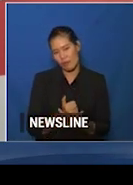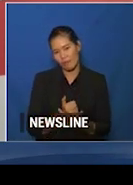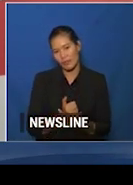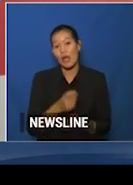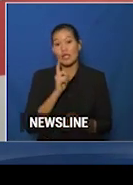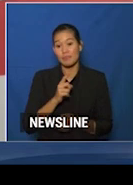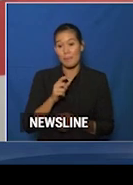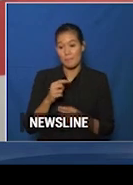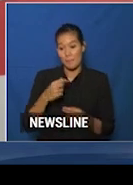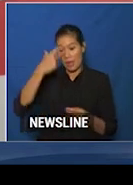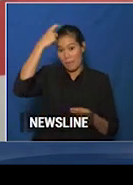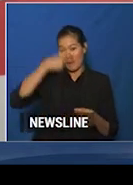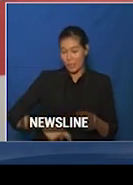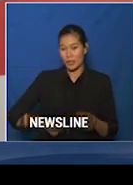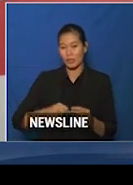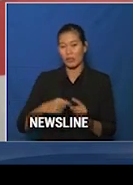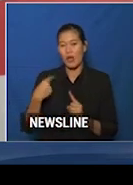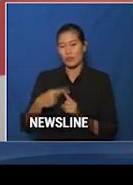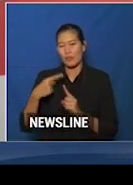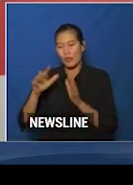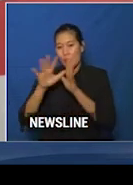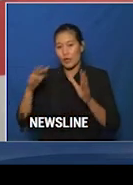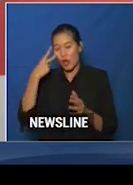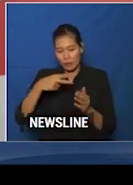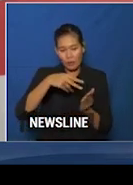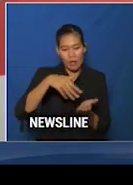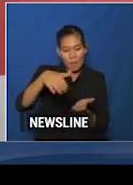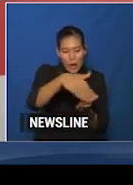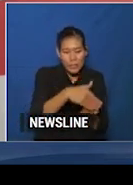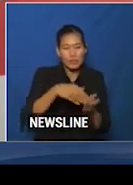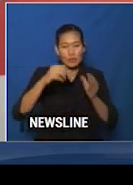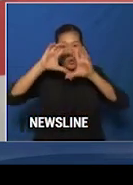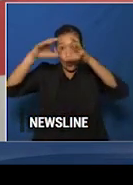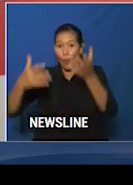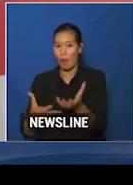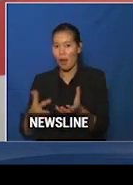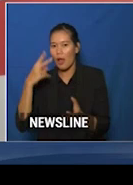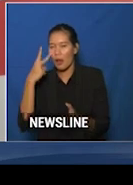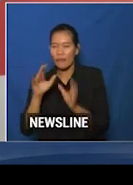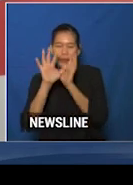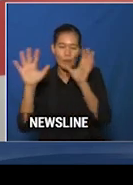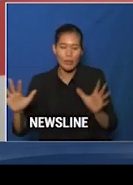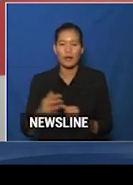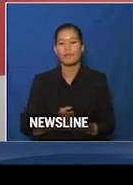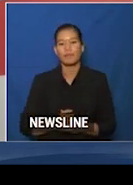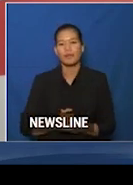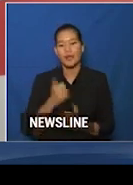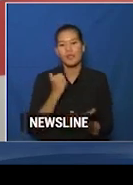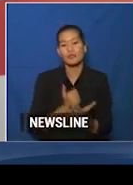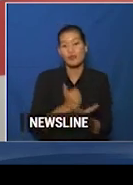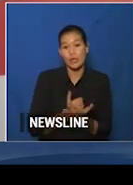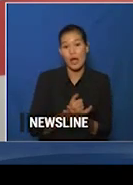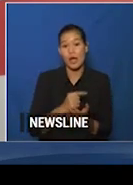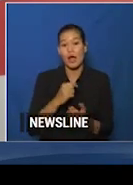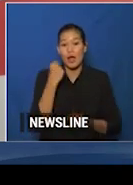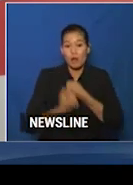pasien yang sembuh jauh lebih banyak kalau kita melihat data Global dibanding yang meninggal Artinya bahwa memang upaya-upaya untuk